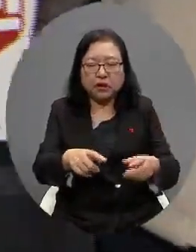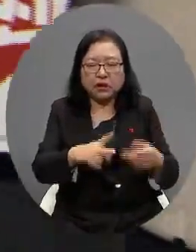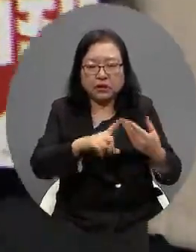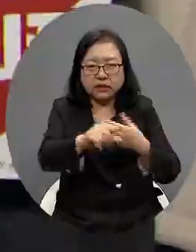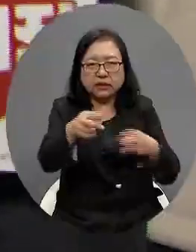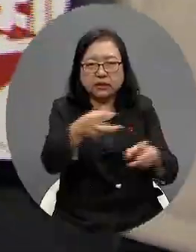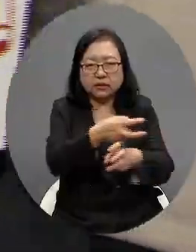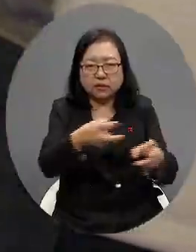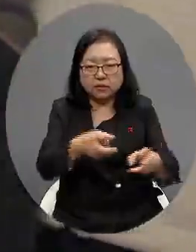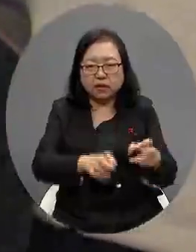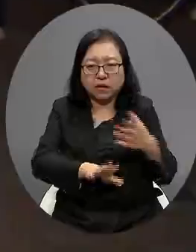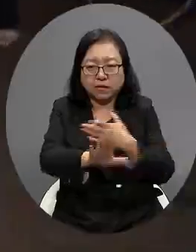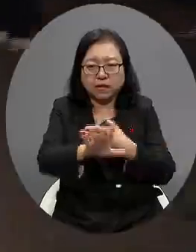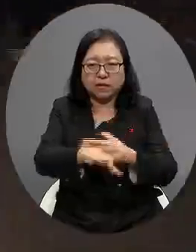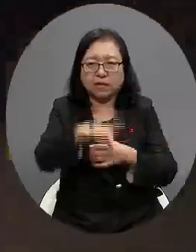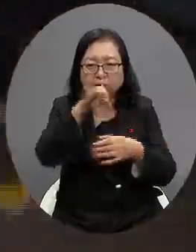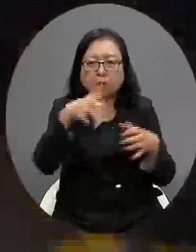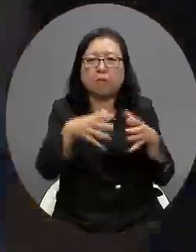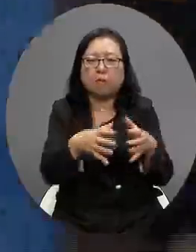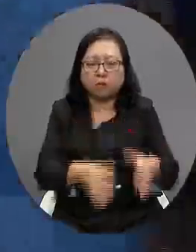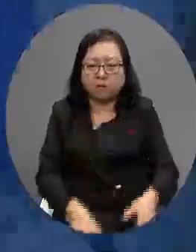촛불집회가 시작됐습니다.